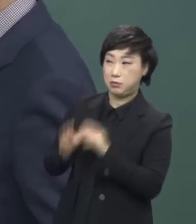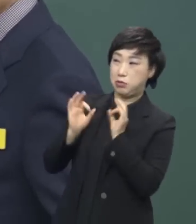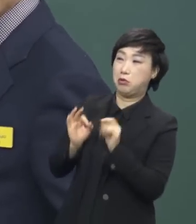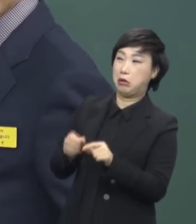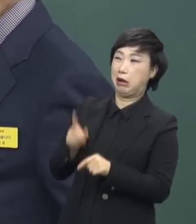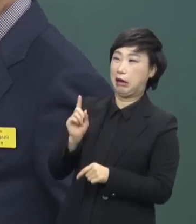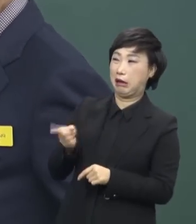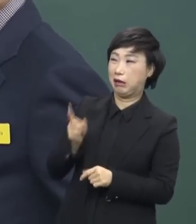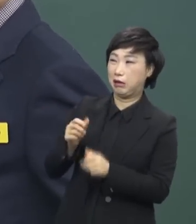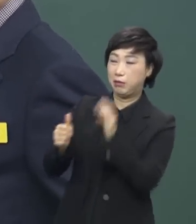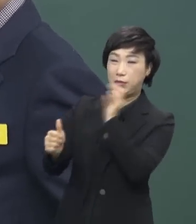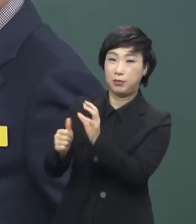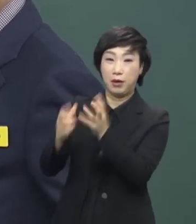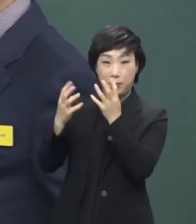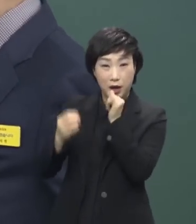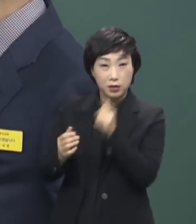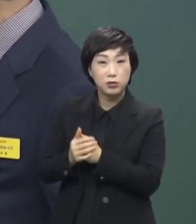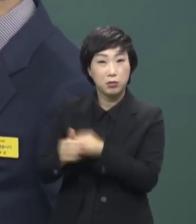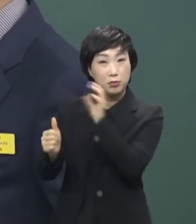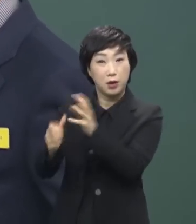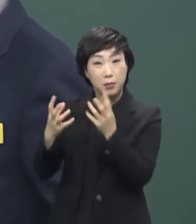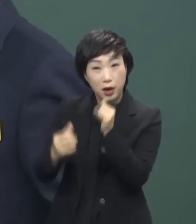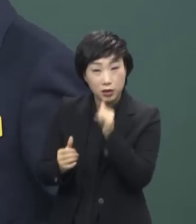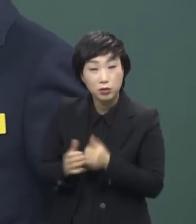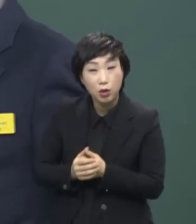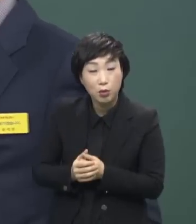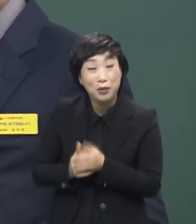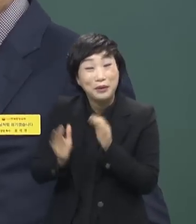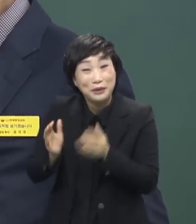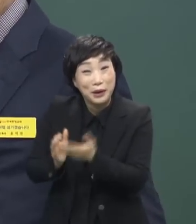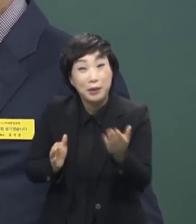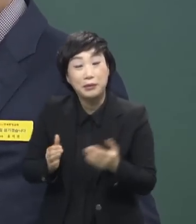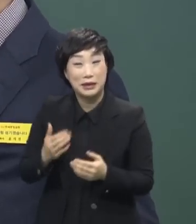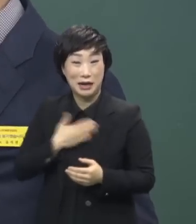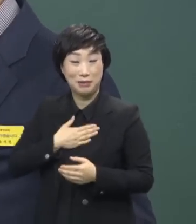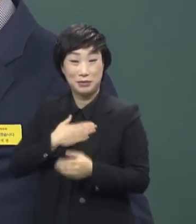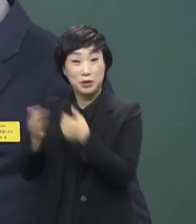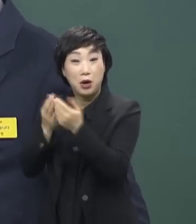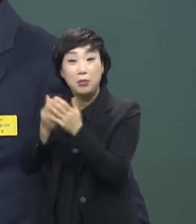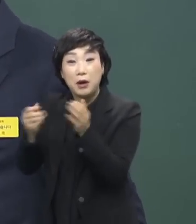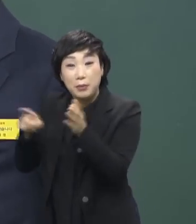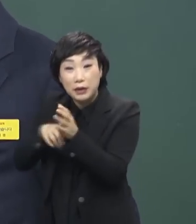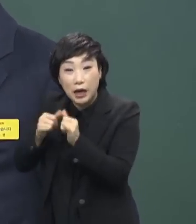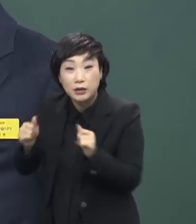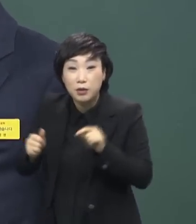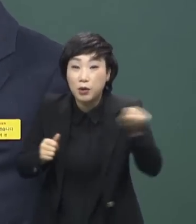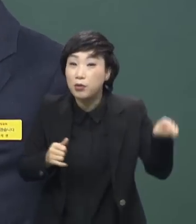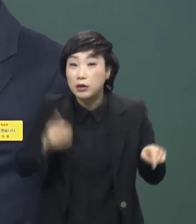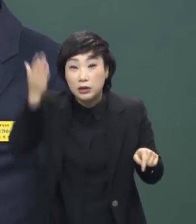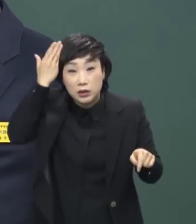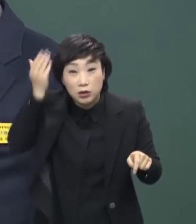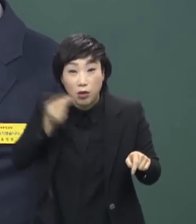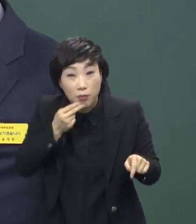사람을 핍박해요. 그럼 정적인 믿음을 가진 사람은